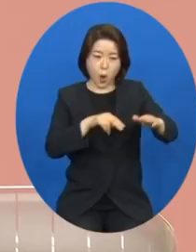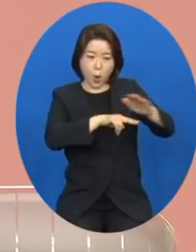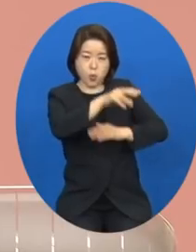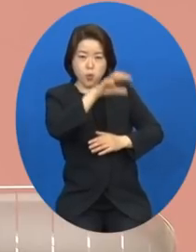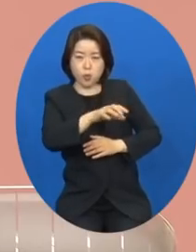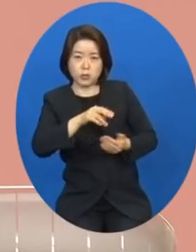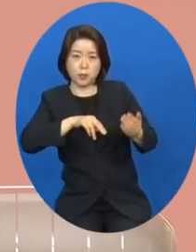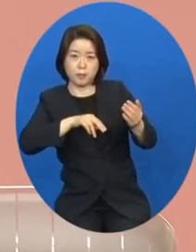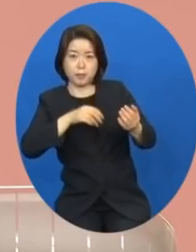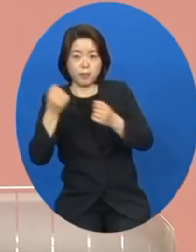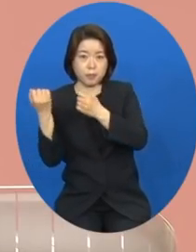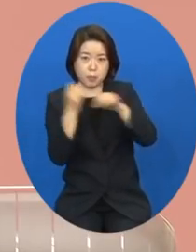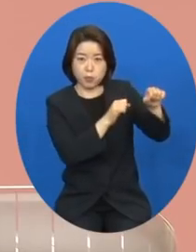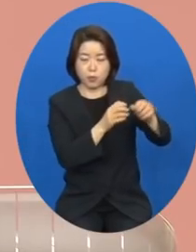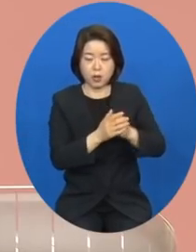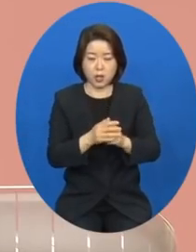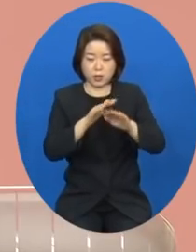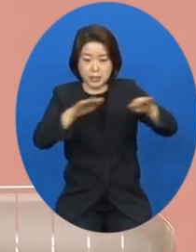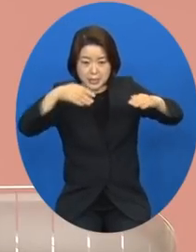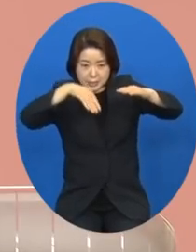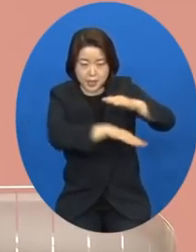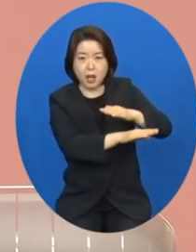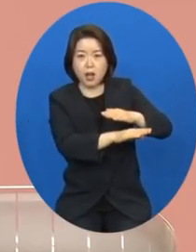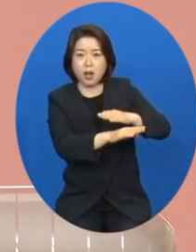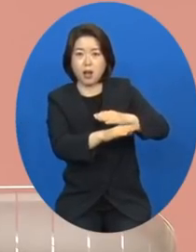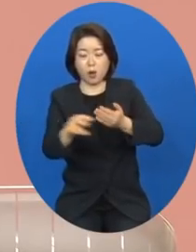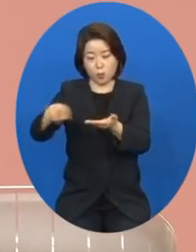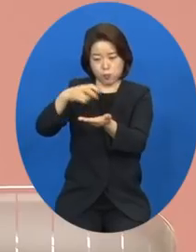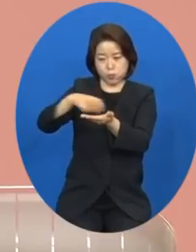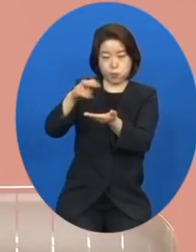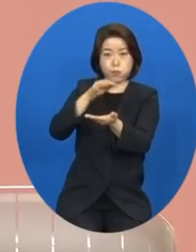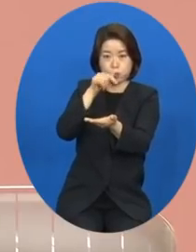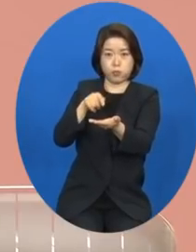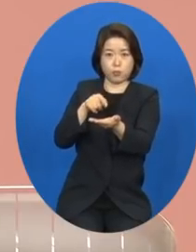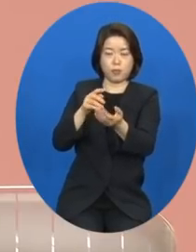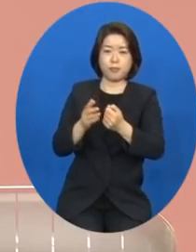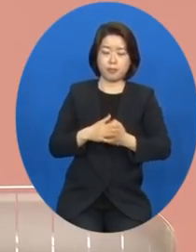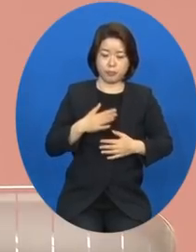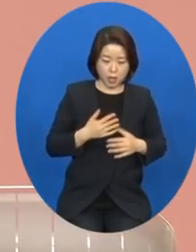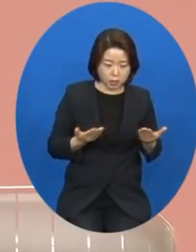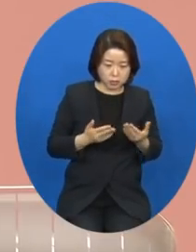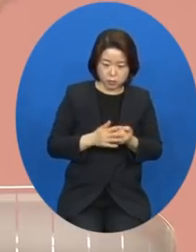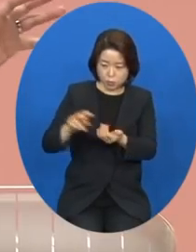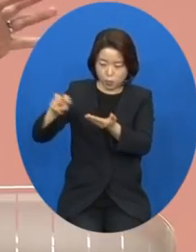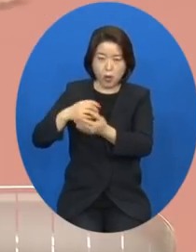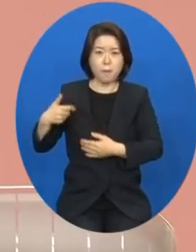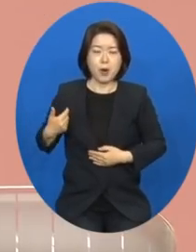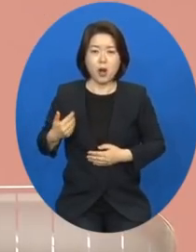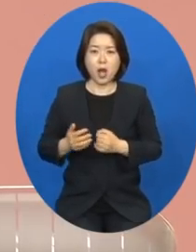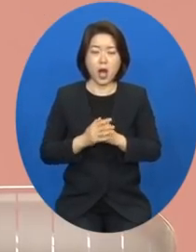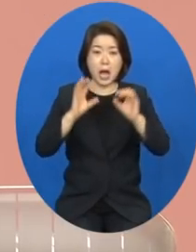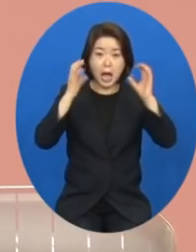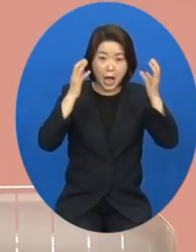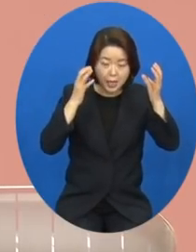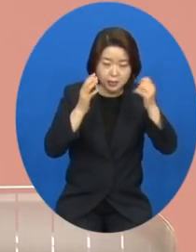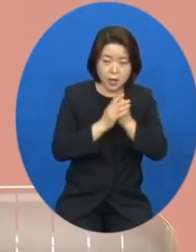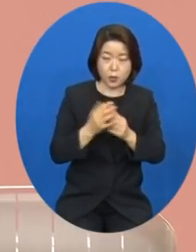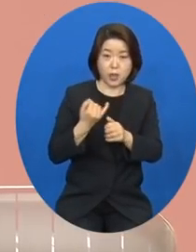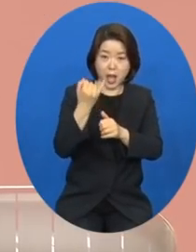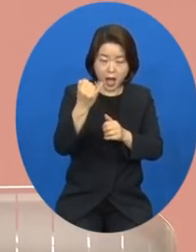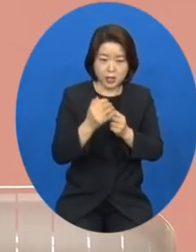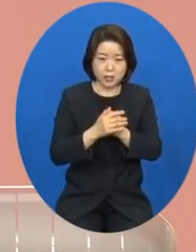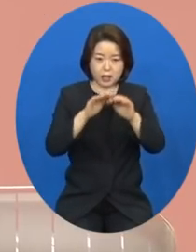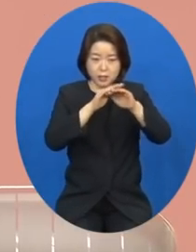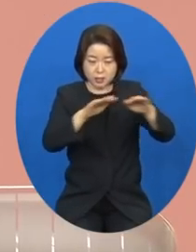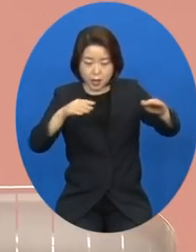겁니다 아니면 지하실로 내려가 라는 거야 저는 이제 작업을 하고 있어서 그걸 못 듣고 있었는데 아이들하고 엄마하고 다